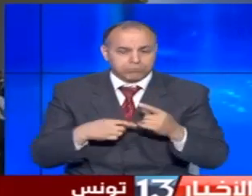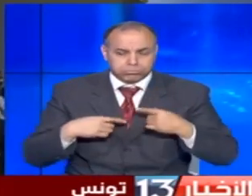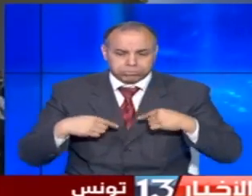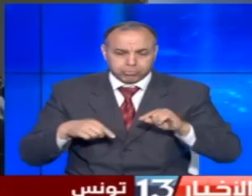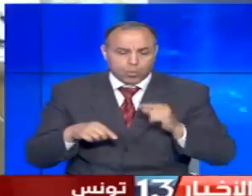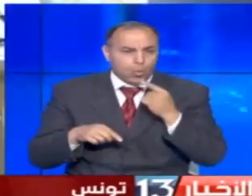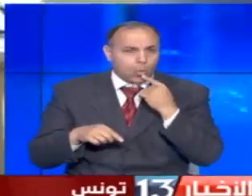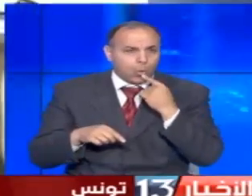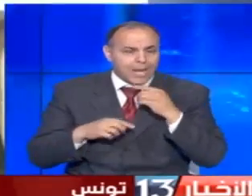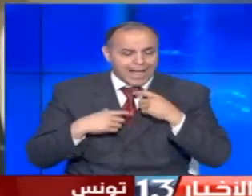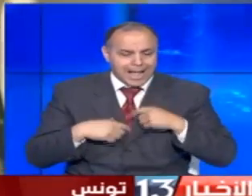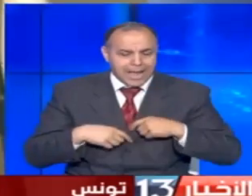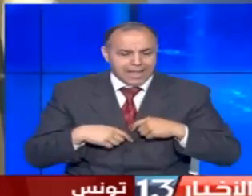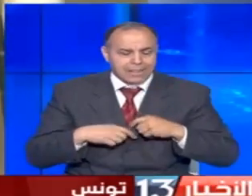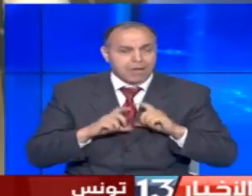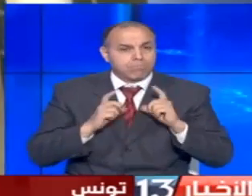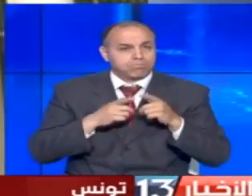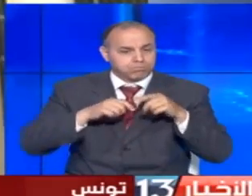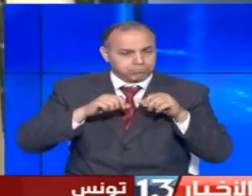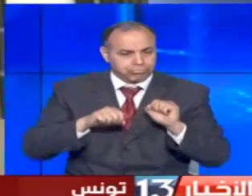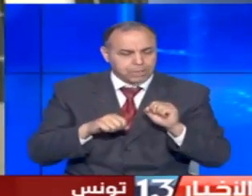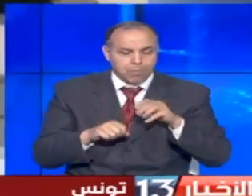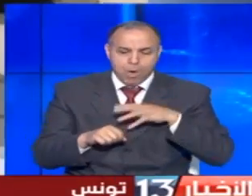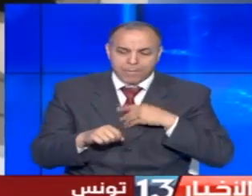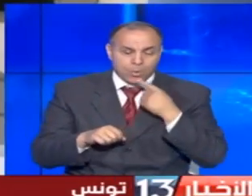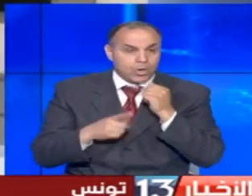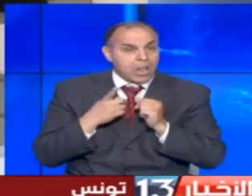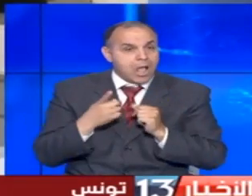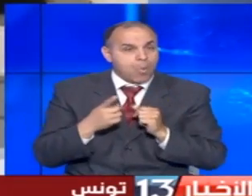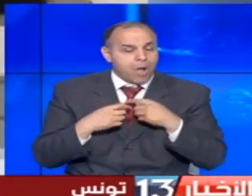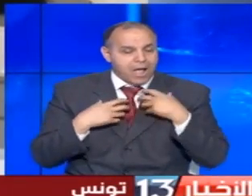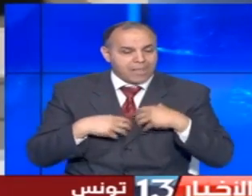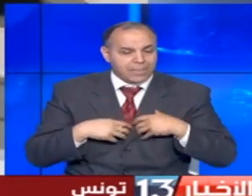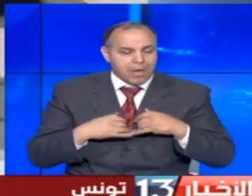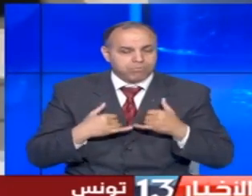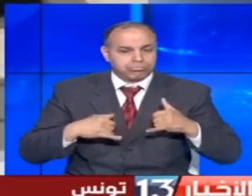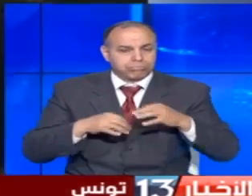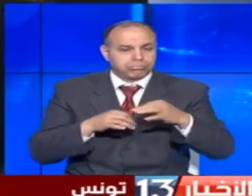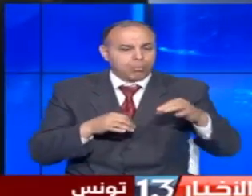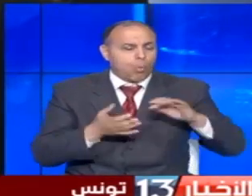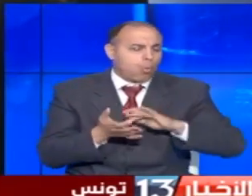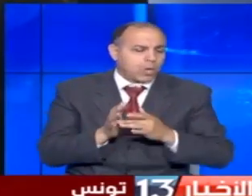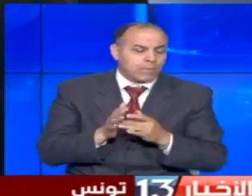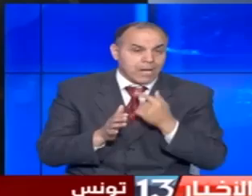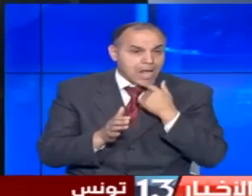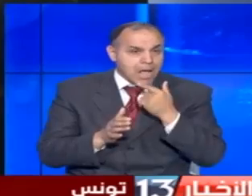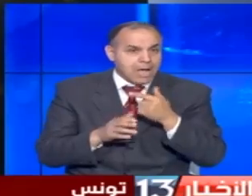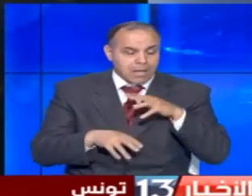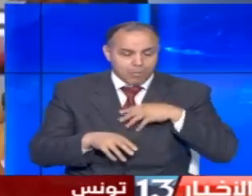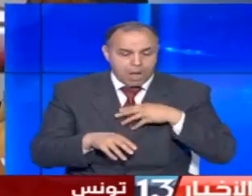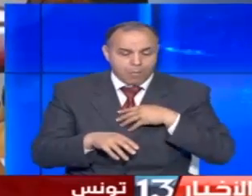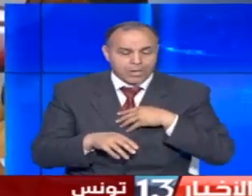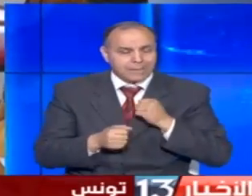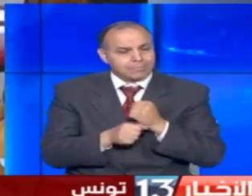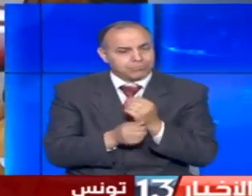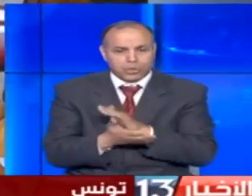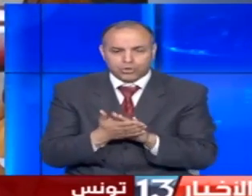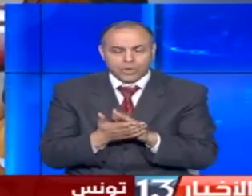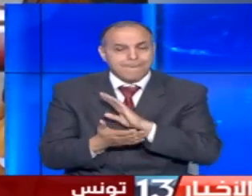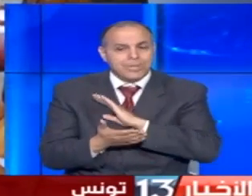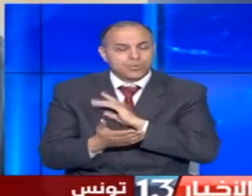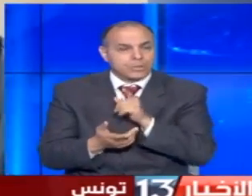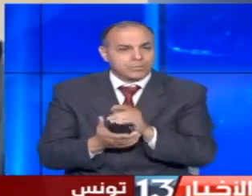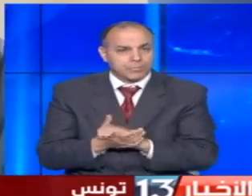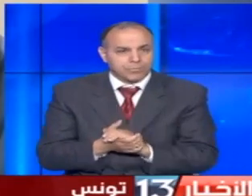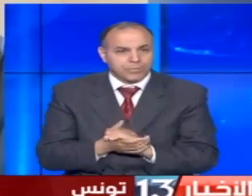بواسطه اعضاء مجلس الهيئه الوطنيه للمحامين واعضاء مجالس الفروع الجهويه والمحامين المتطوعين والمكلفين